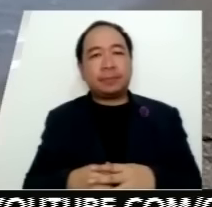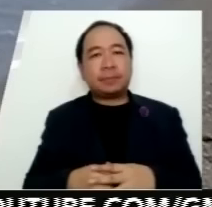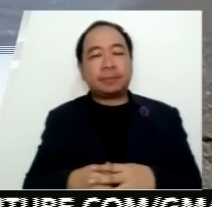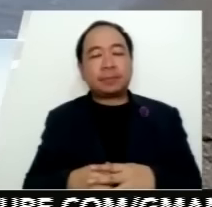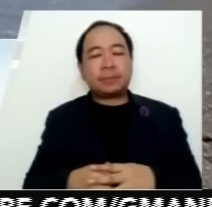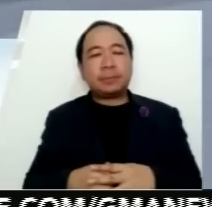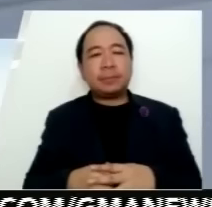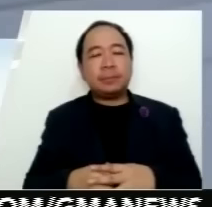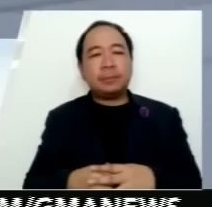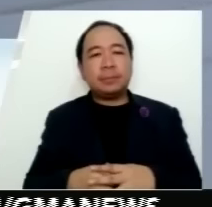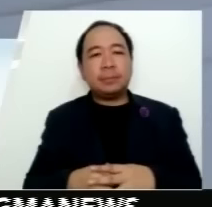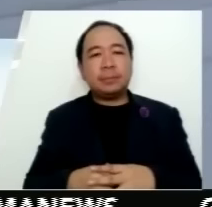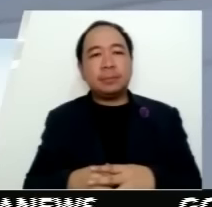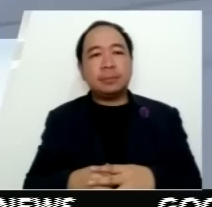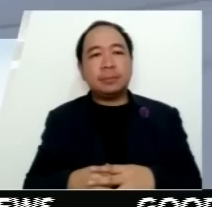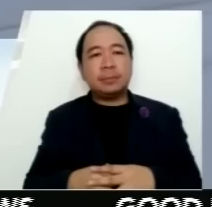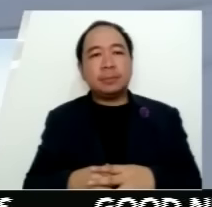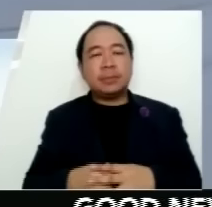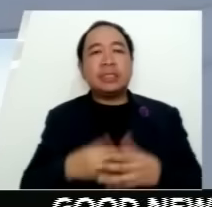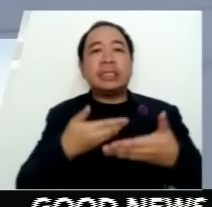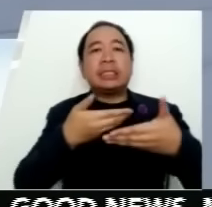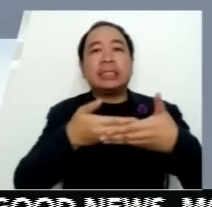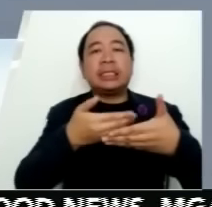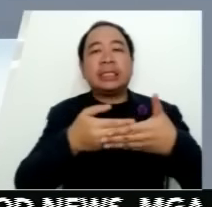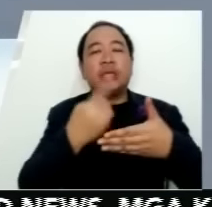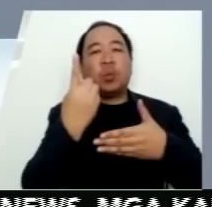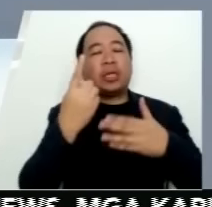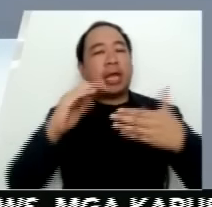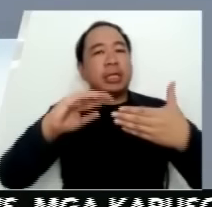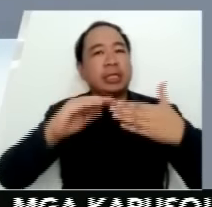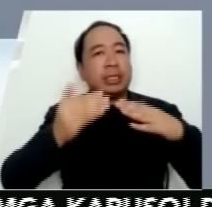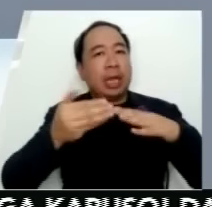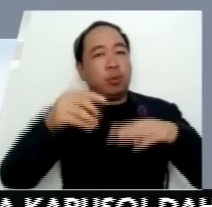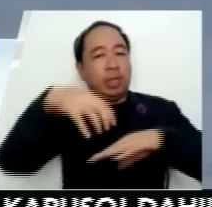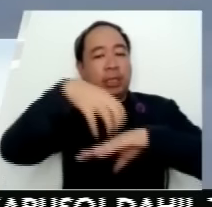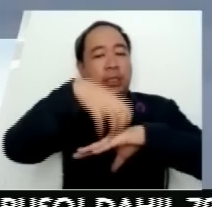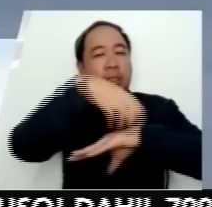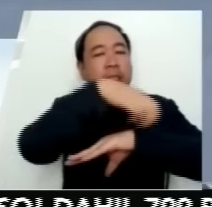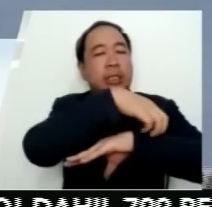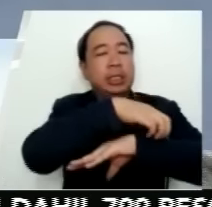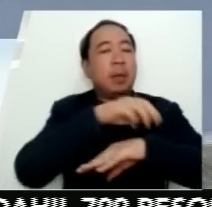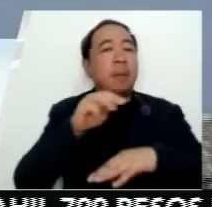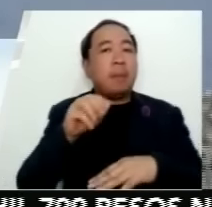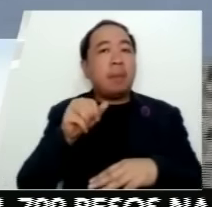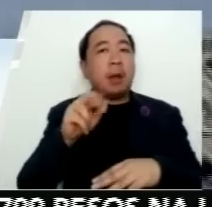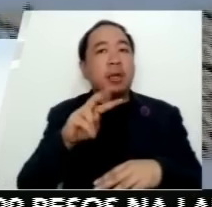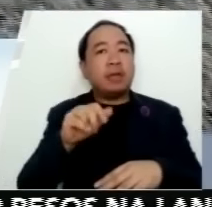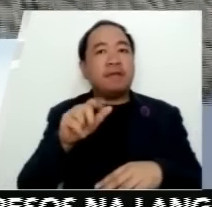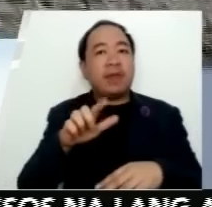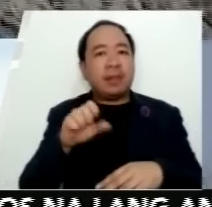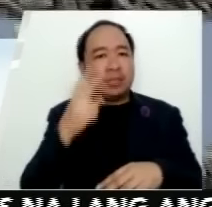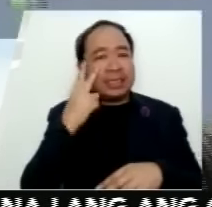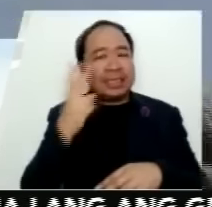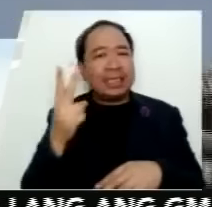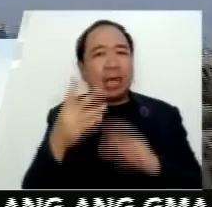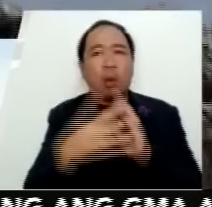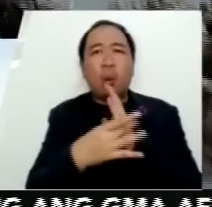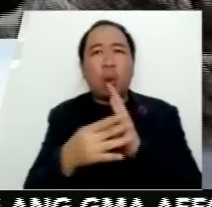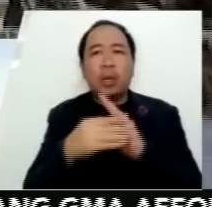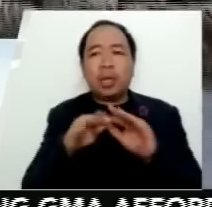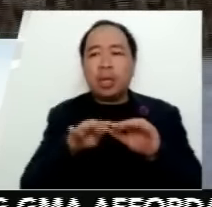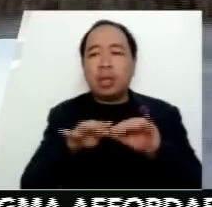Baka sabay-bay ng coastal barangay na ito sa Mariveles, Bataan ang marka ng oil spill. Hindi kalayuan mula rito ang pinaglubugan